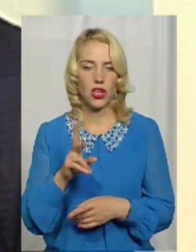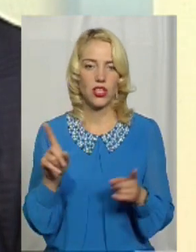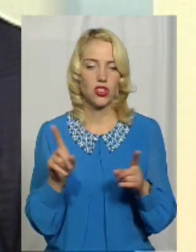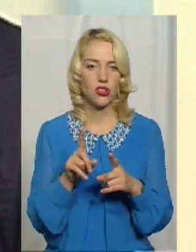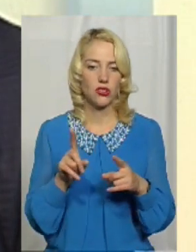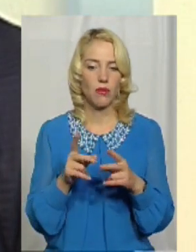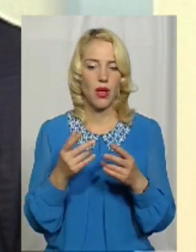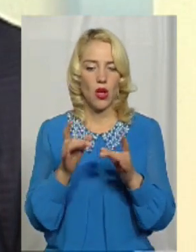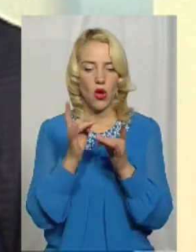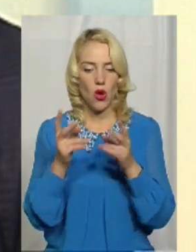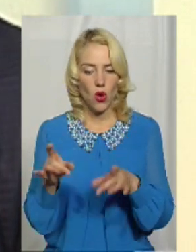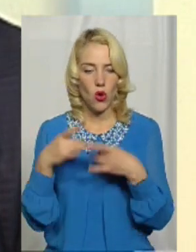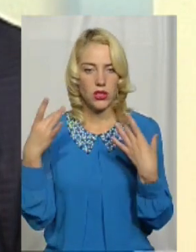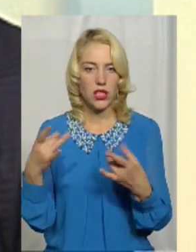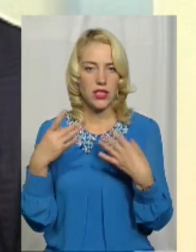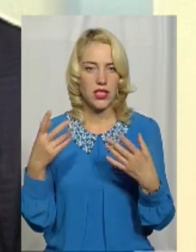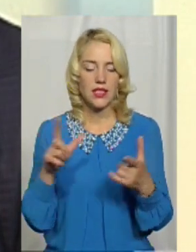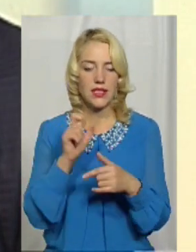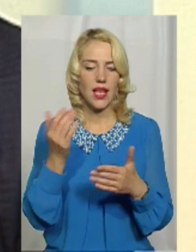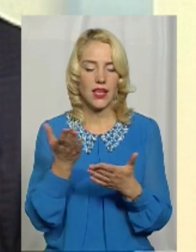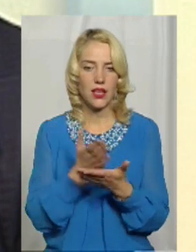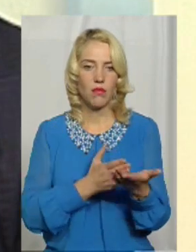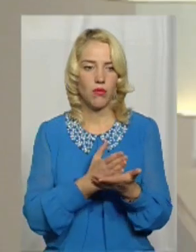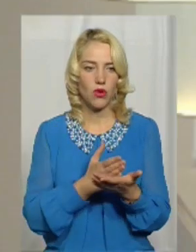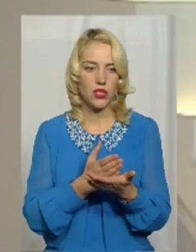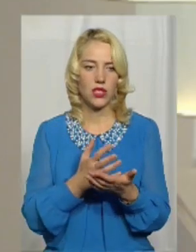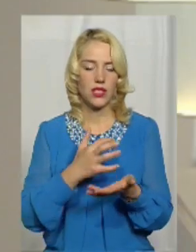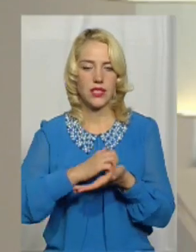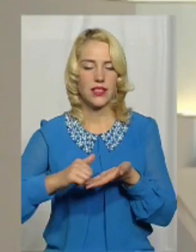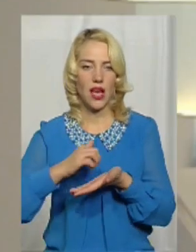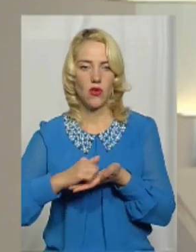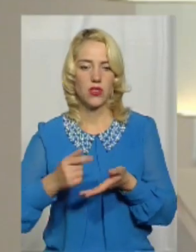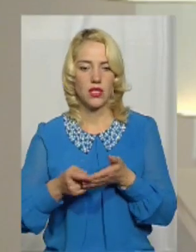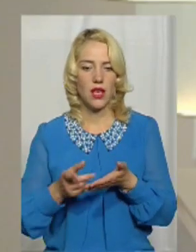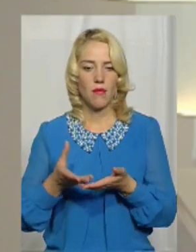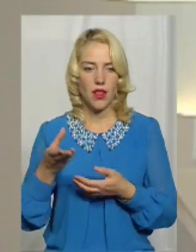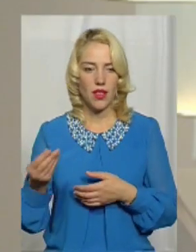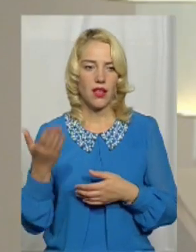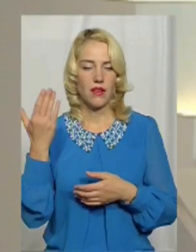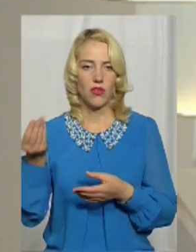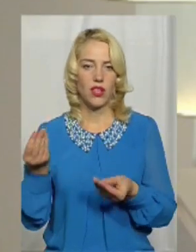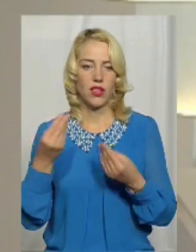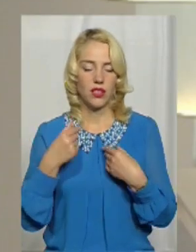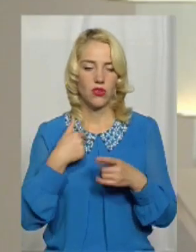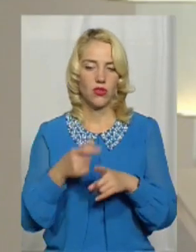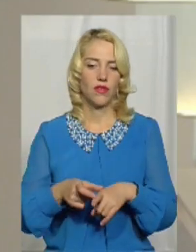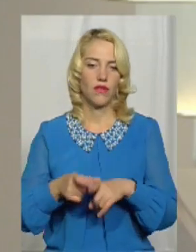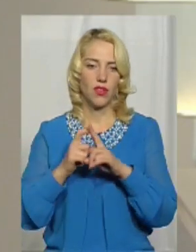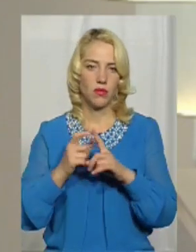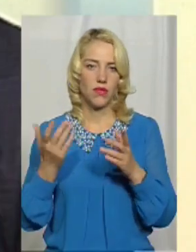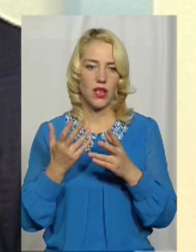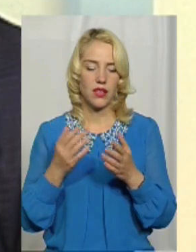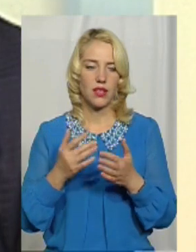щоб роз'яснили, за які послуги стягується така плата. Вони нам надають відповідь, в